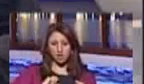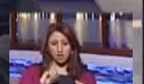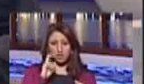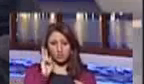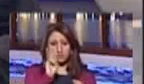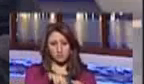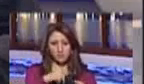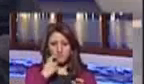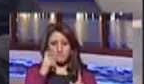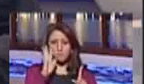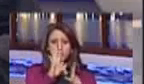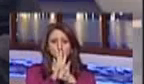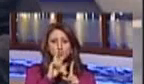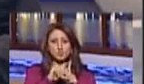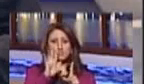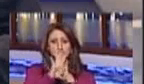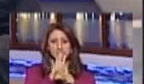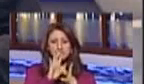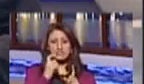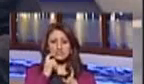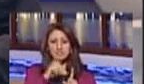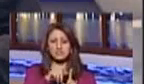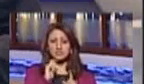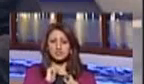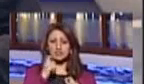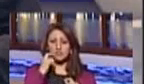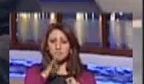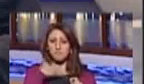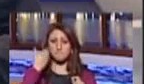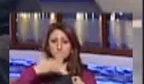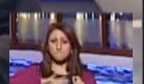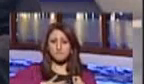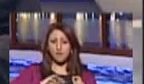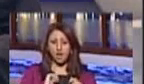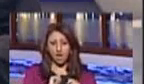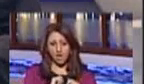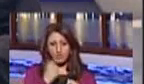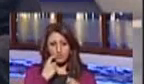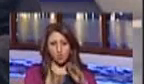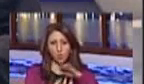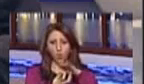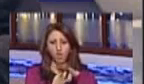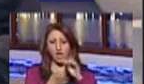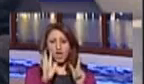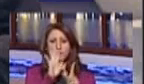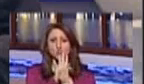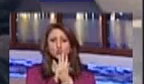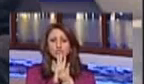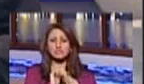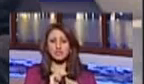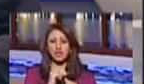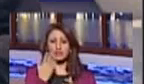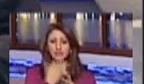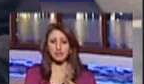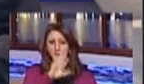والمرشد السياحي اللي بيتكلم ثلاث لغات، يموت تحت اقدام الحقد